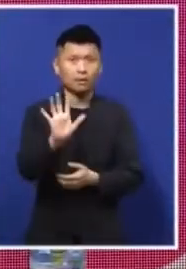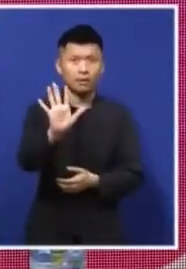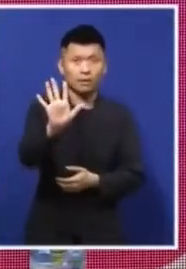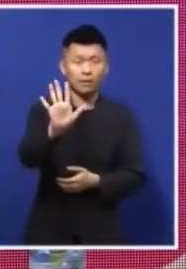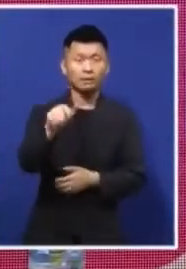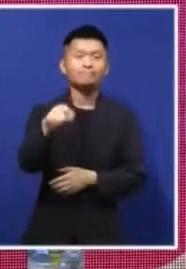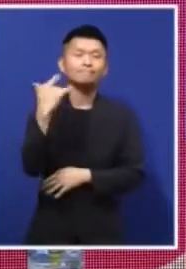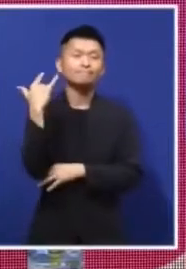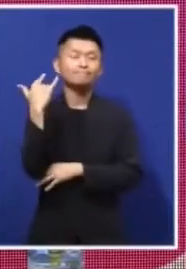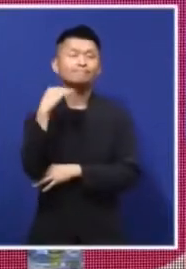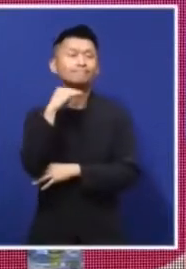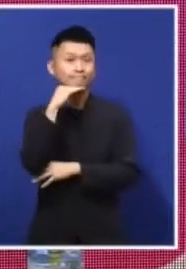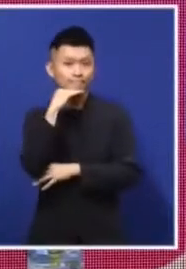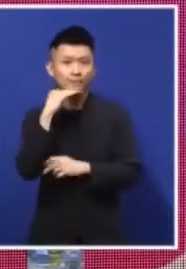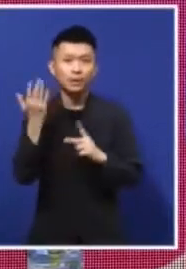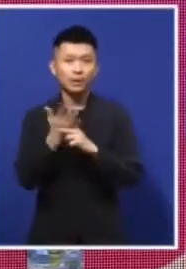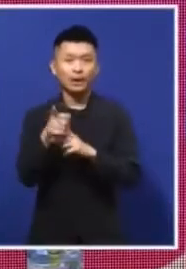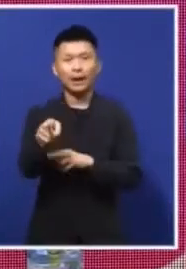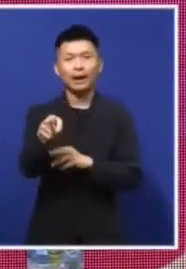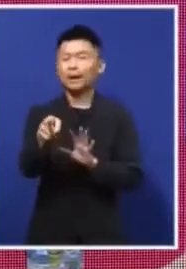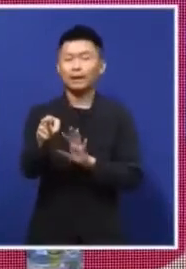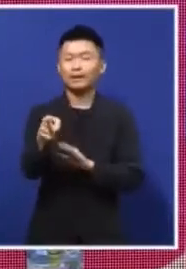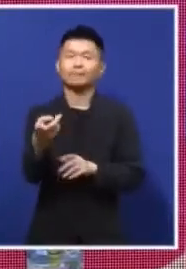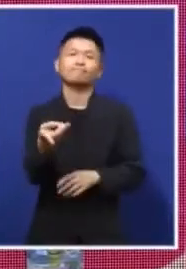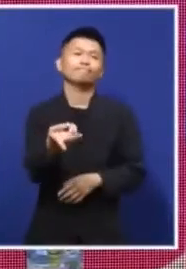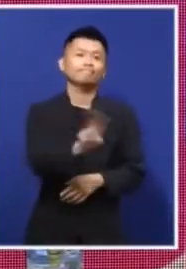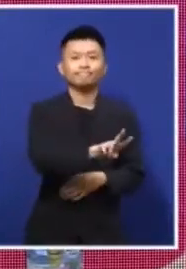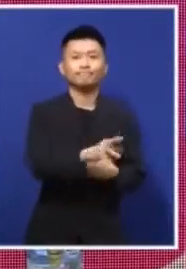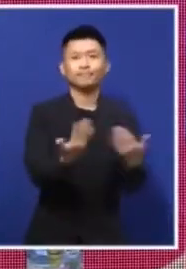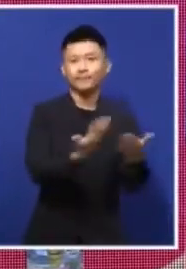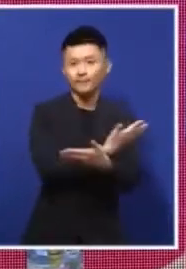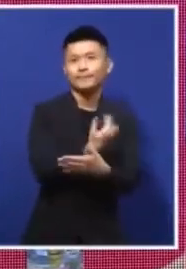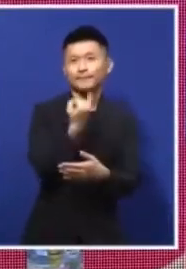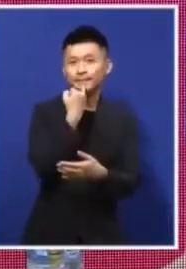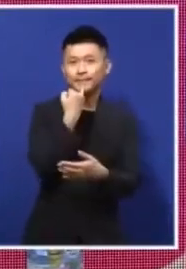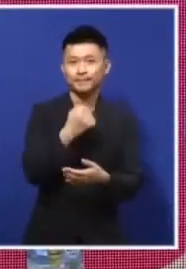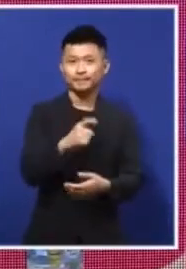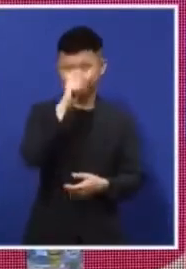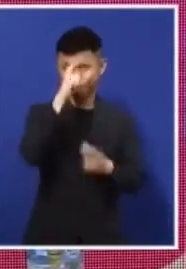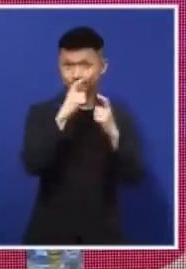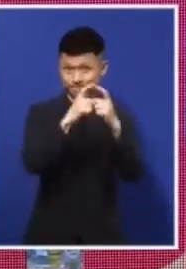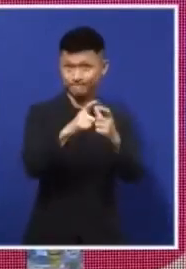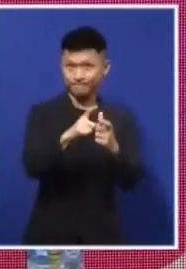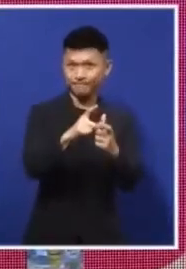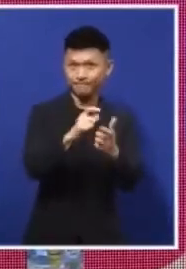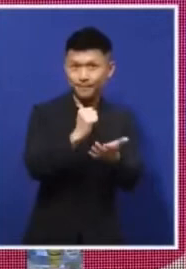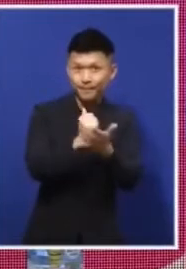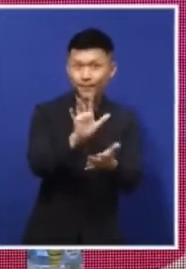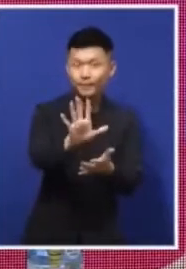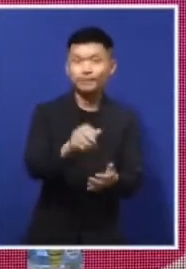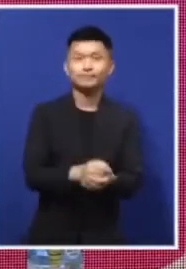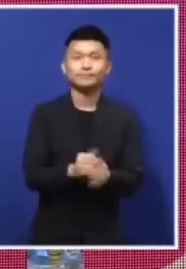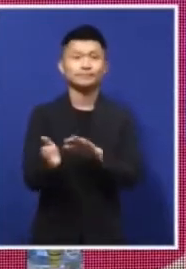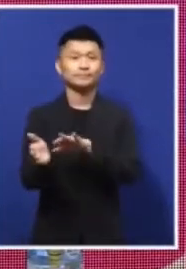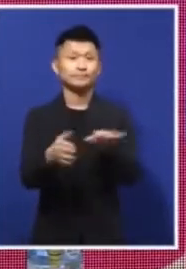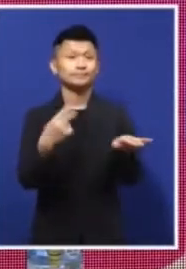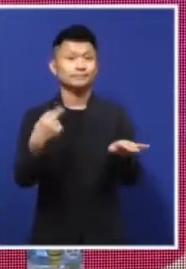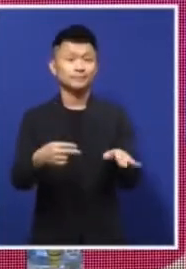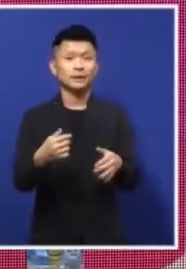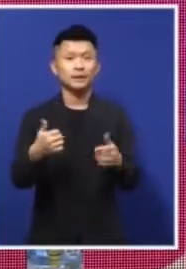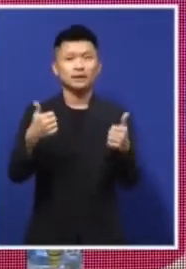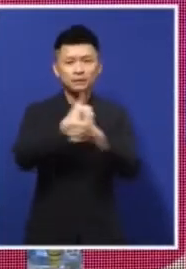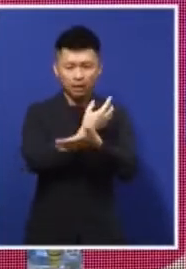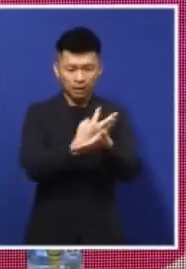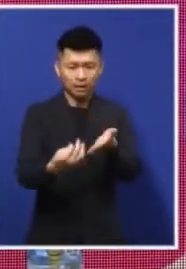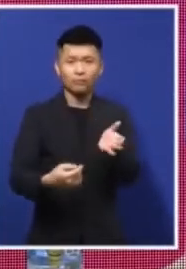等一下，或者是你就去绑定别的数位的支付工具，希望有回答到你的问题。那另外就是代码怎么